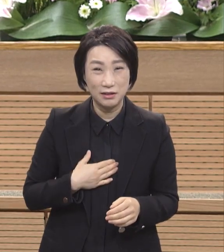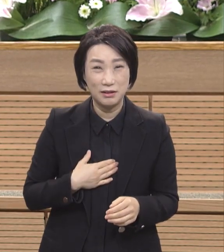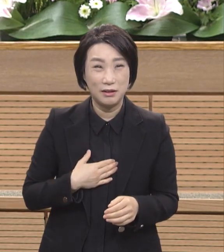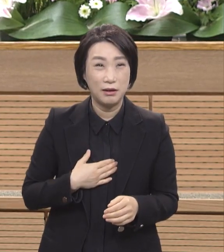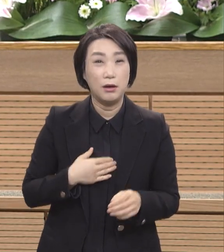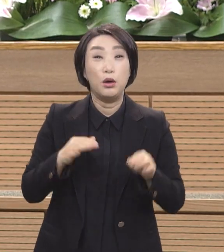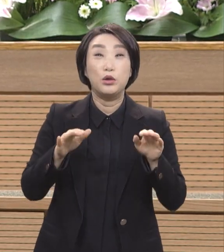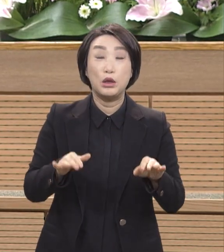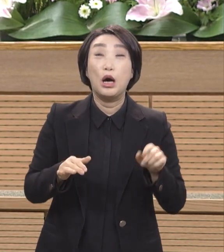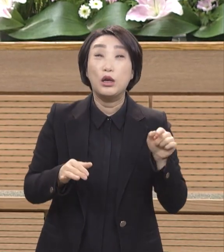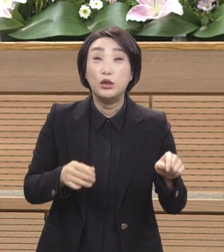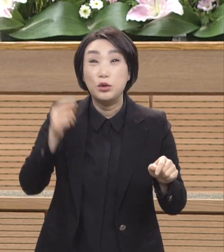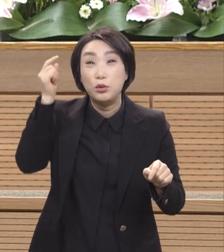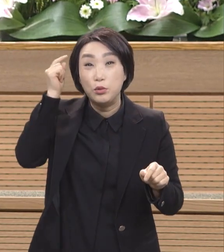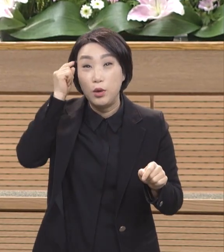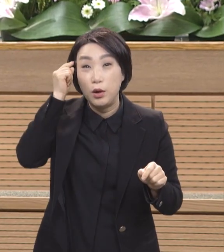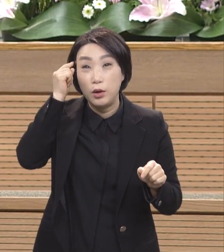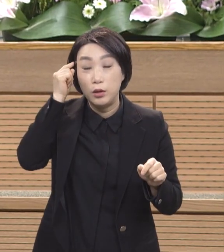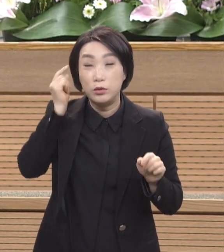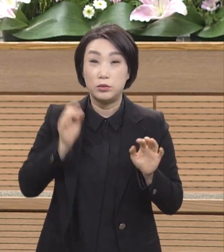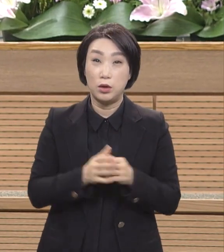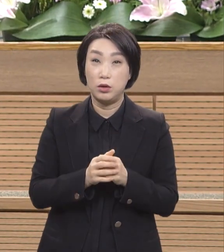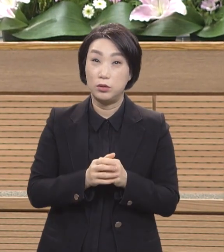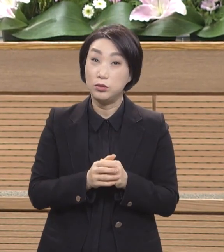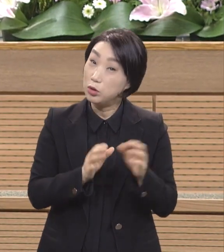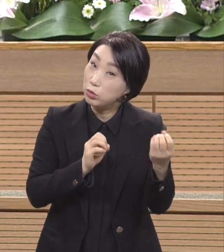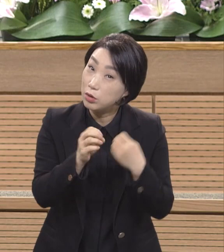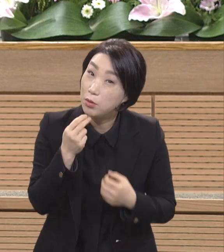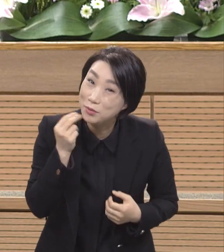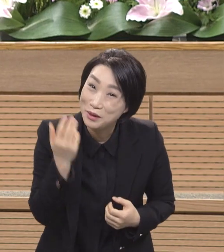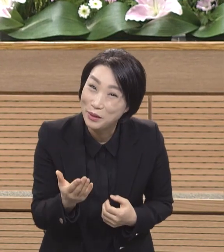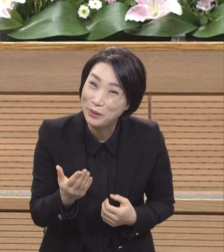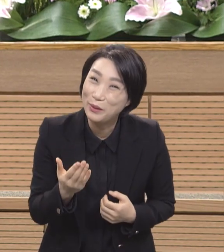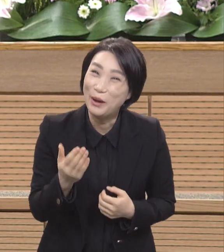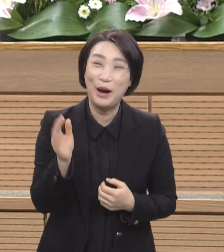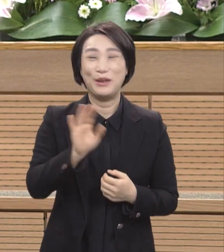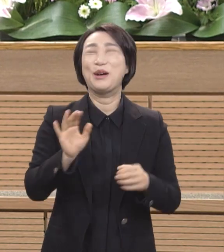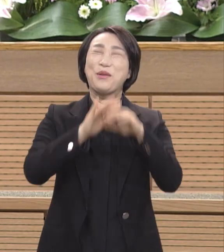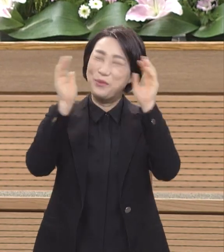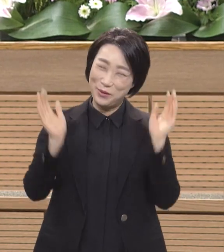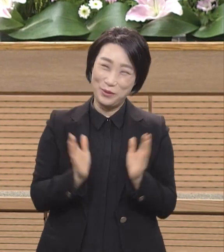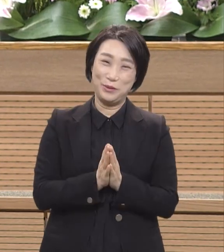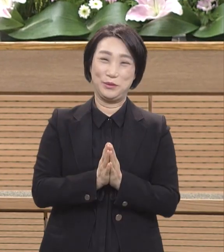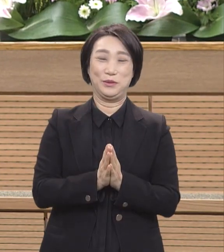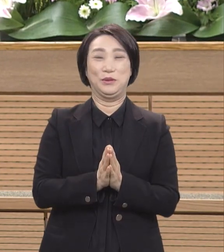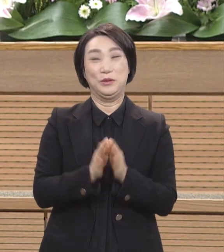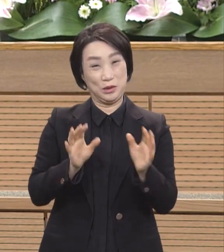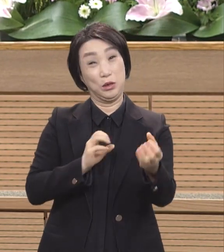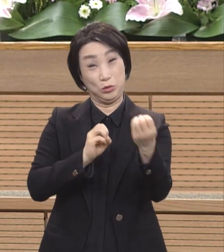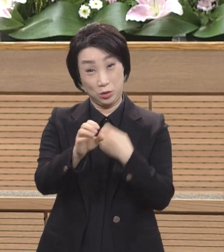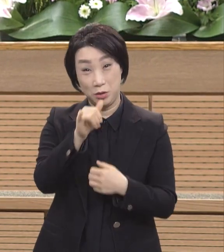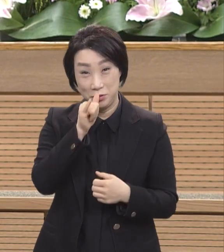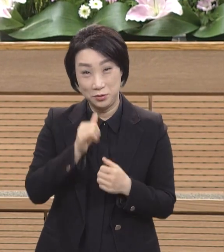응? 근데 그것이 안 됐느냐? 다 가면서